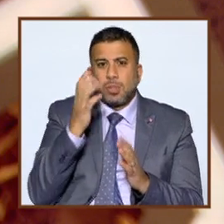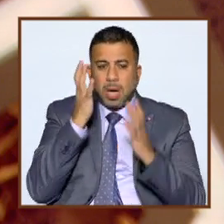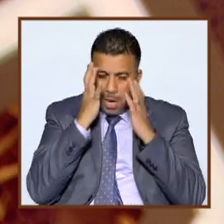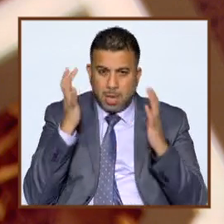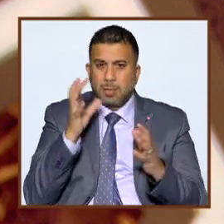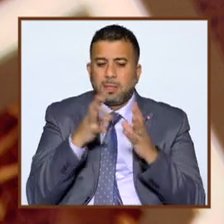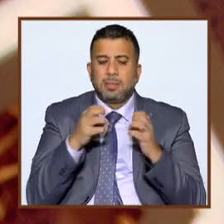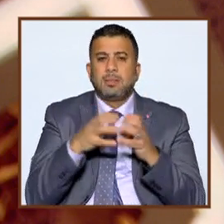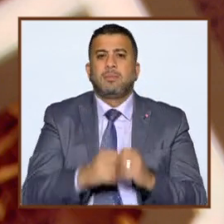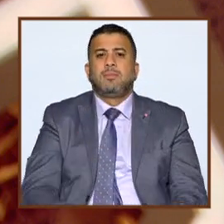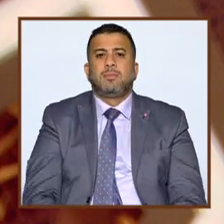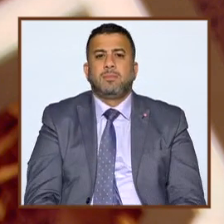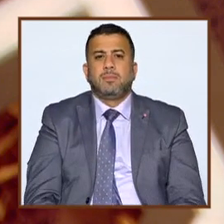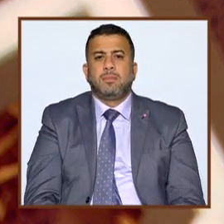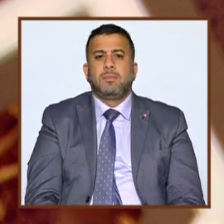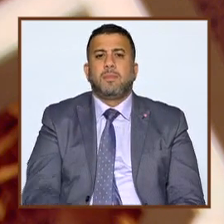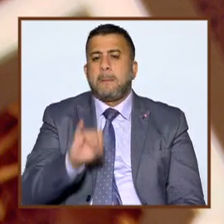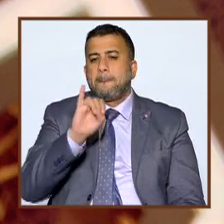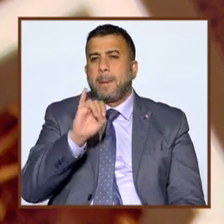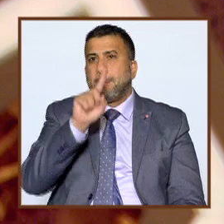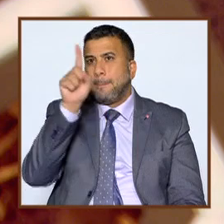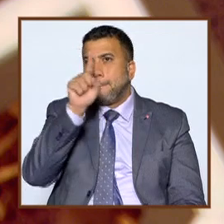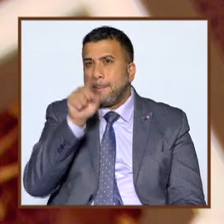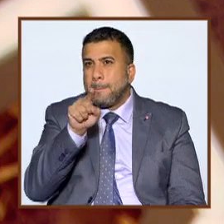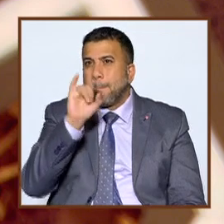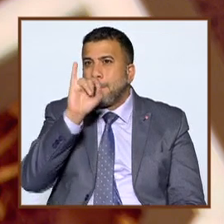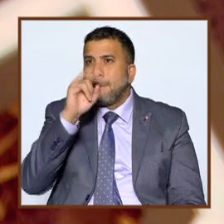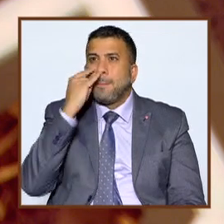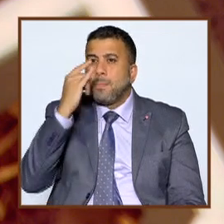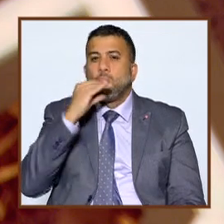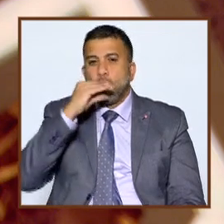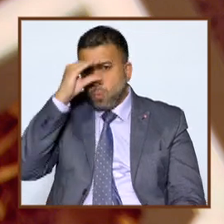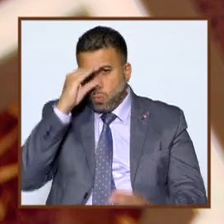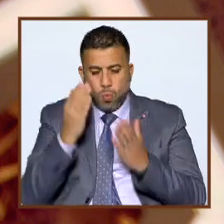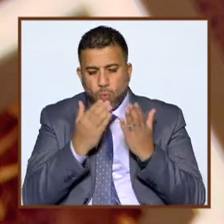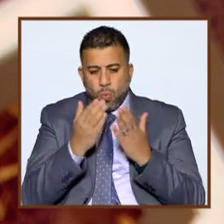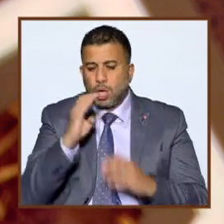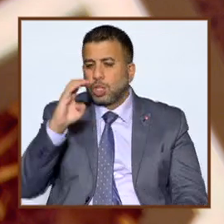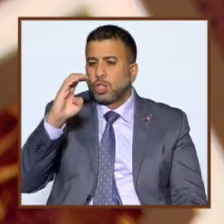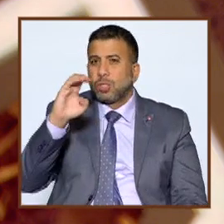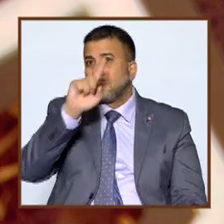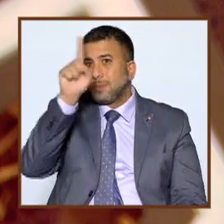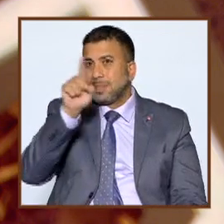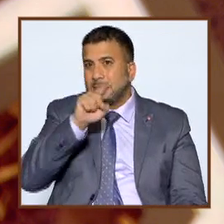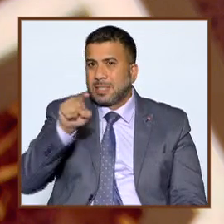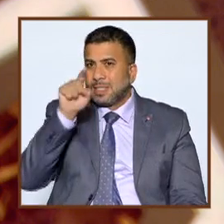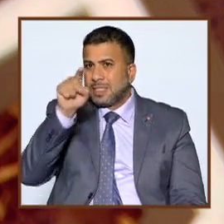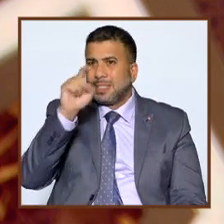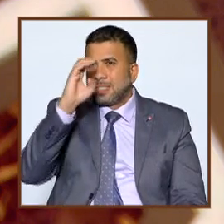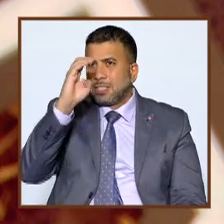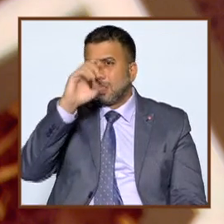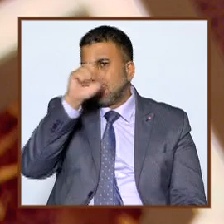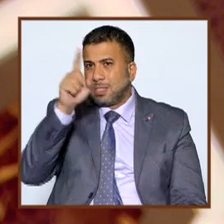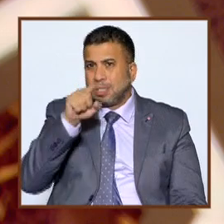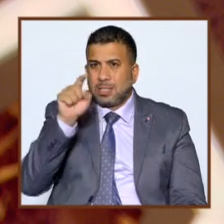العلماء، مثل حرف الميم، مثل الحرف الجيم، مثل هذه